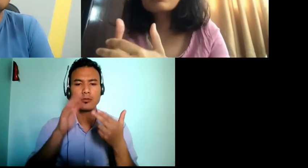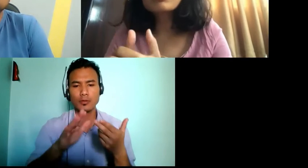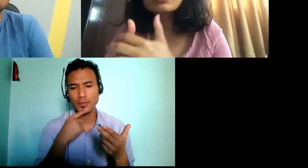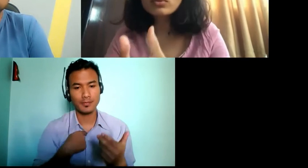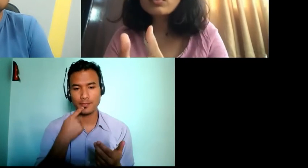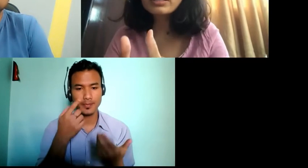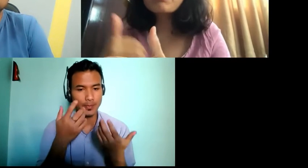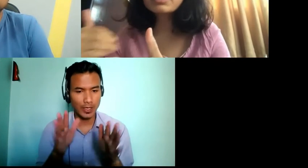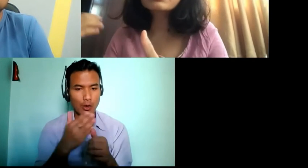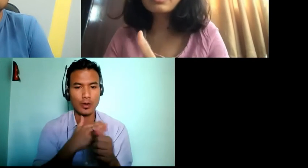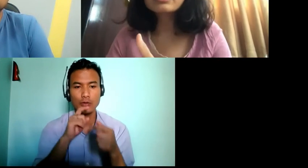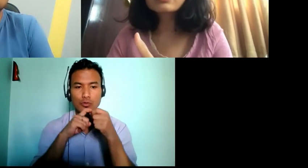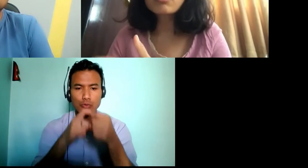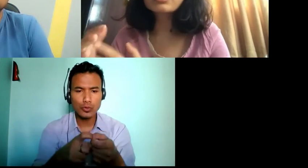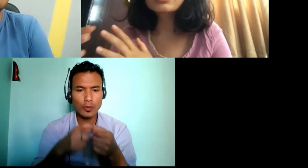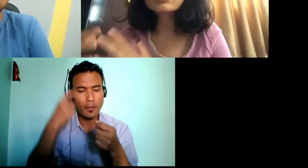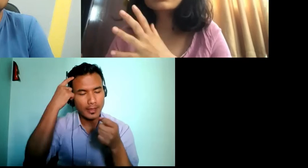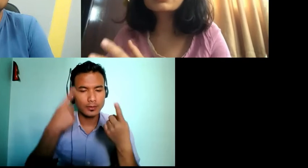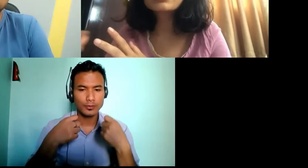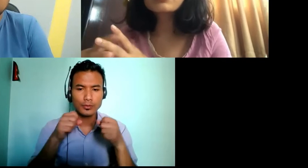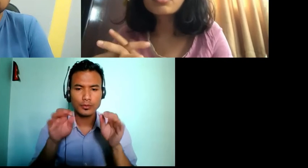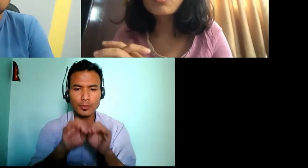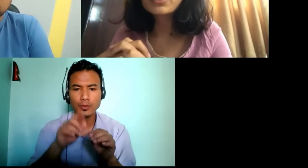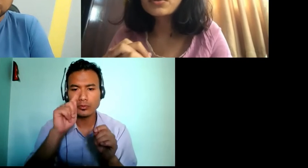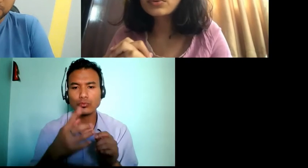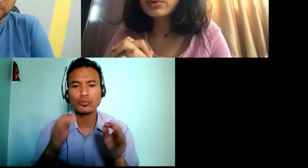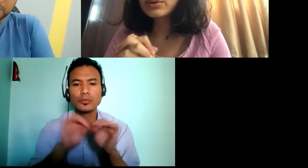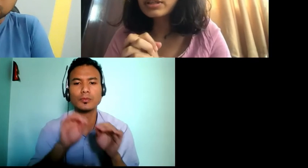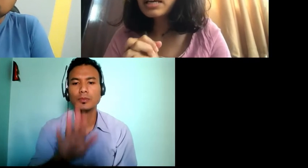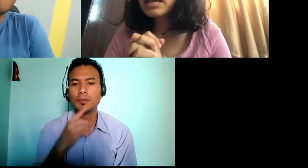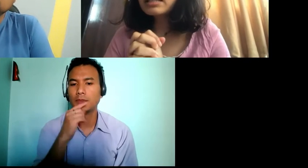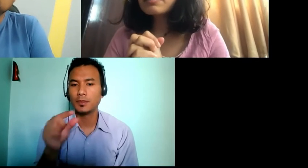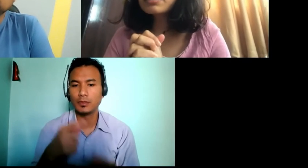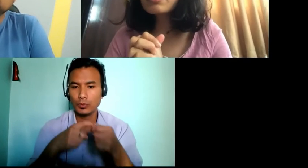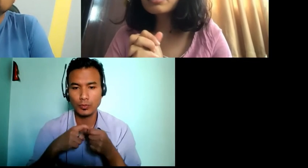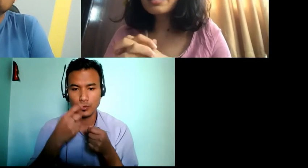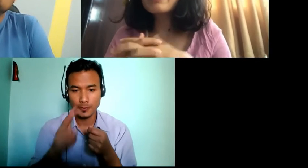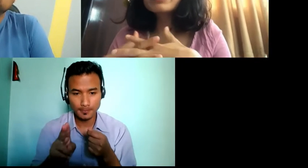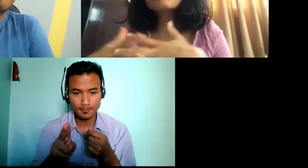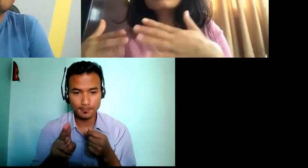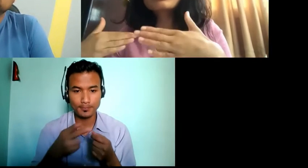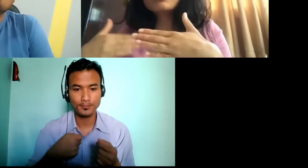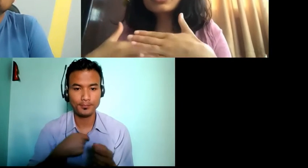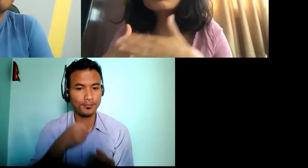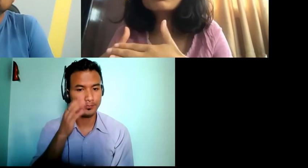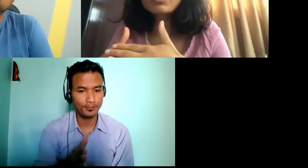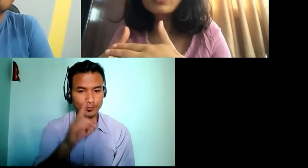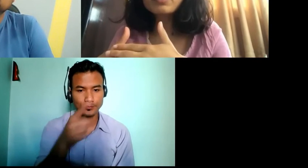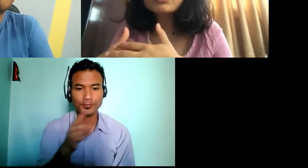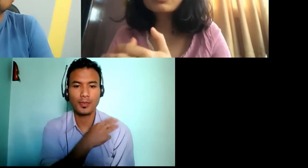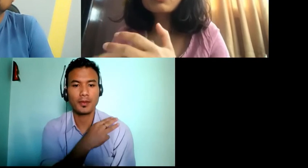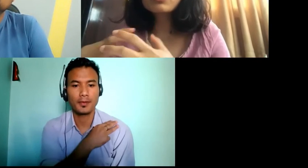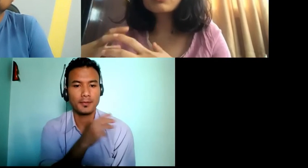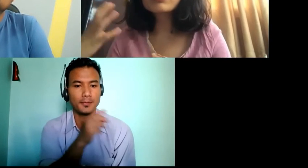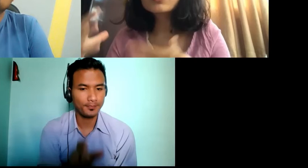तपाईँले मलाई अघि सोध्नुभयो कि मेन्टल हेल्थसँग चाहिँ यसको के रिलेसन छ भनेर सोध्नुभयो होइन. त्यसमा चाहिँ अब हामी अब एउटा ह्युमन बिङ